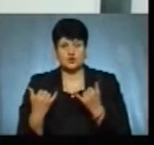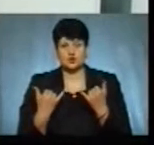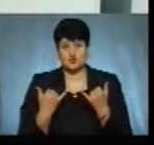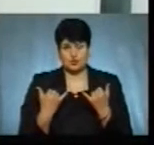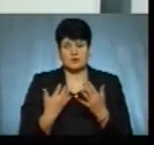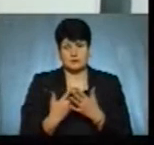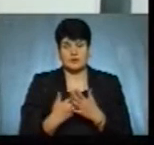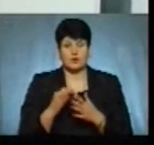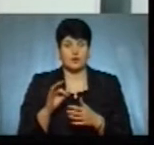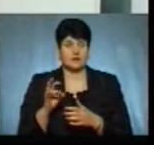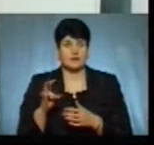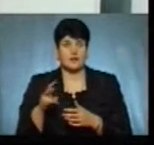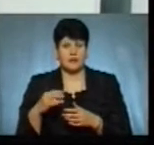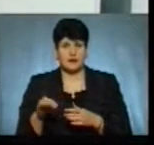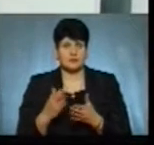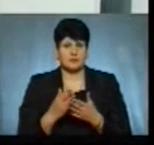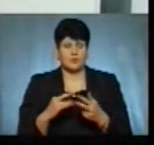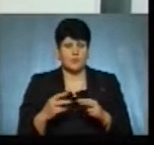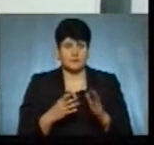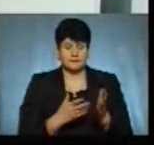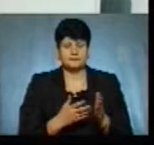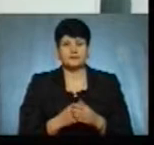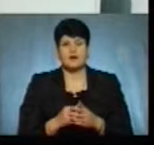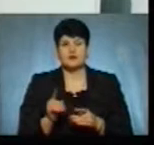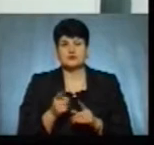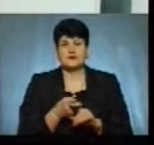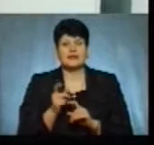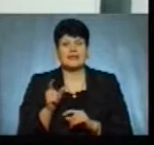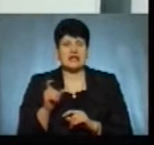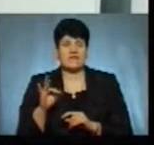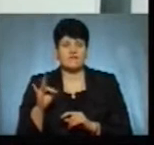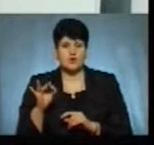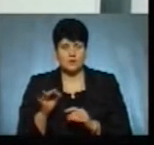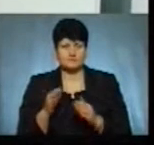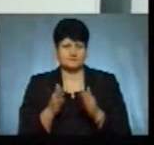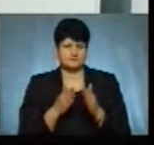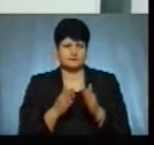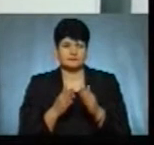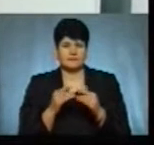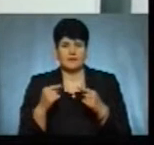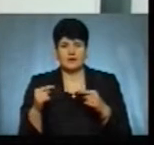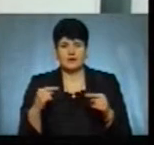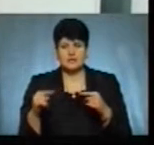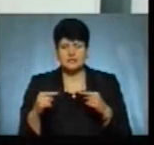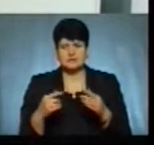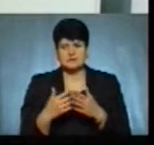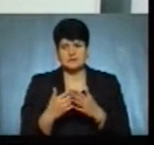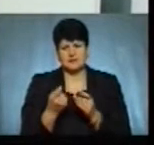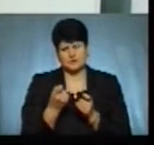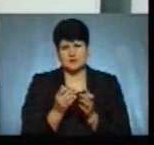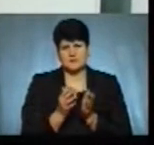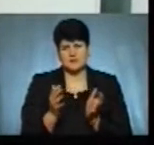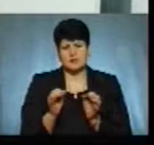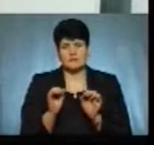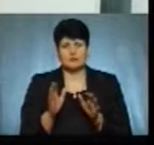такий онлайн-курс мають режим обміну. Що стосується євро, то зазвичай маржа між курсом купівлі і продажу євро, вона трішечки більша, вона